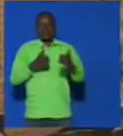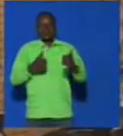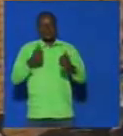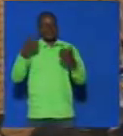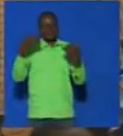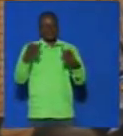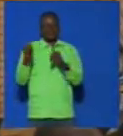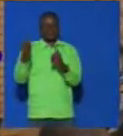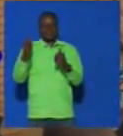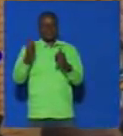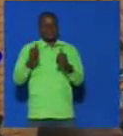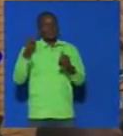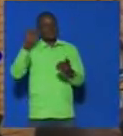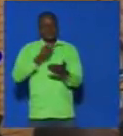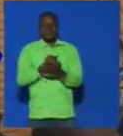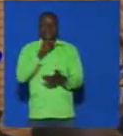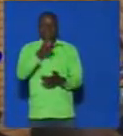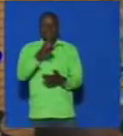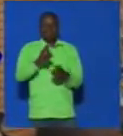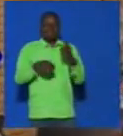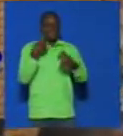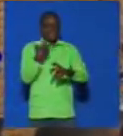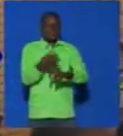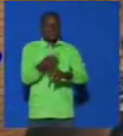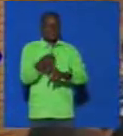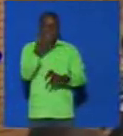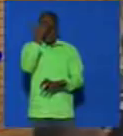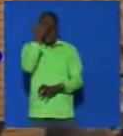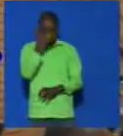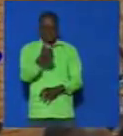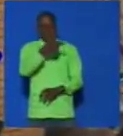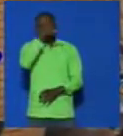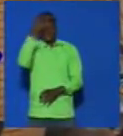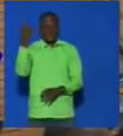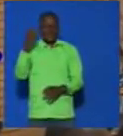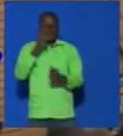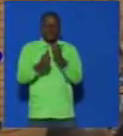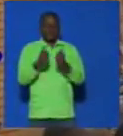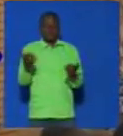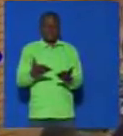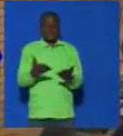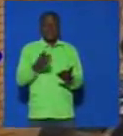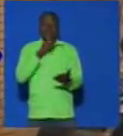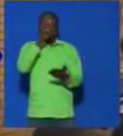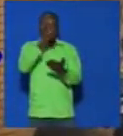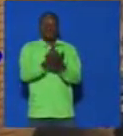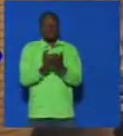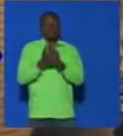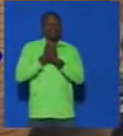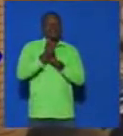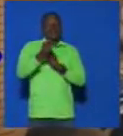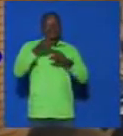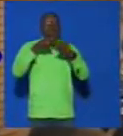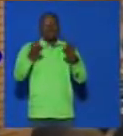le match ça serait un peu difficile pourquoi pas précisé le prix d'honneur qualification la main